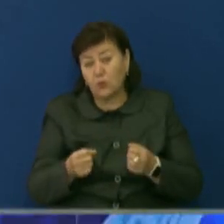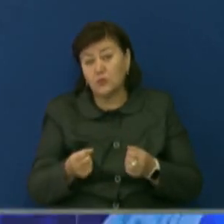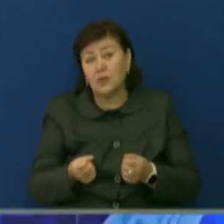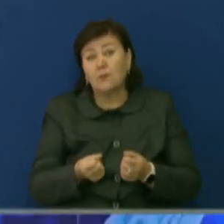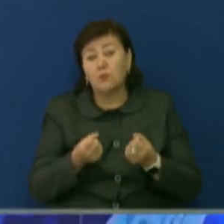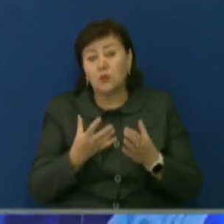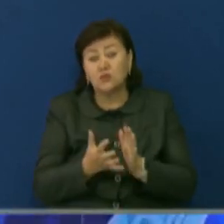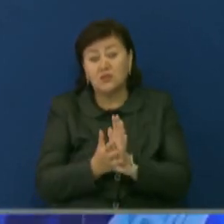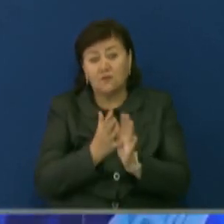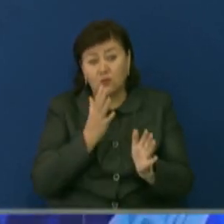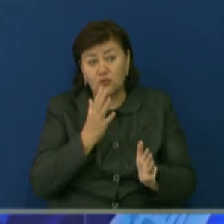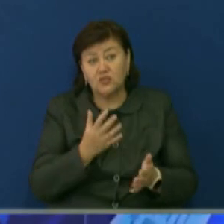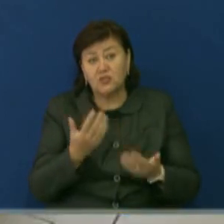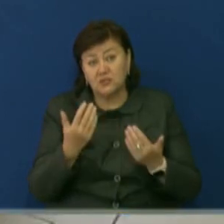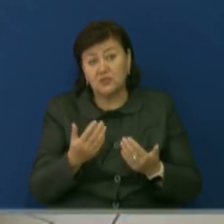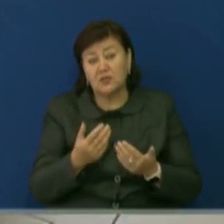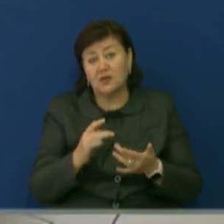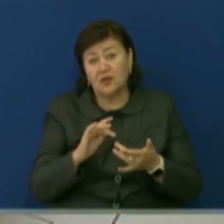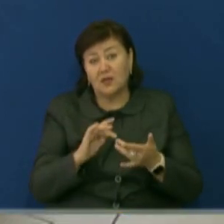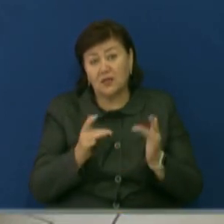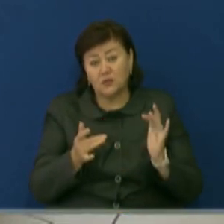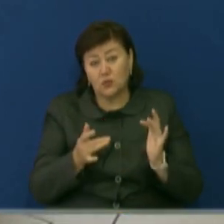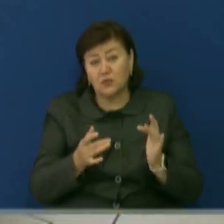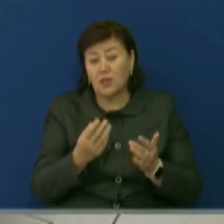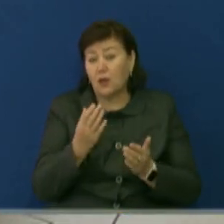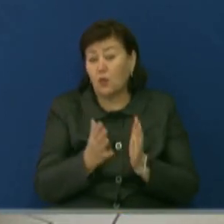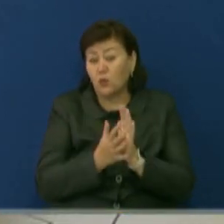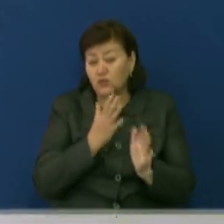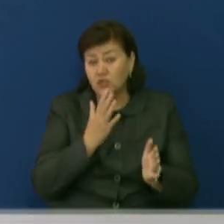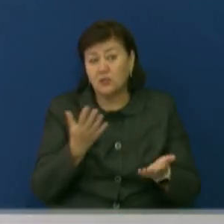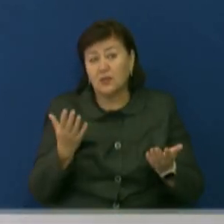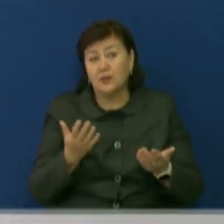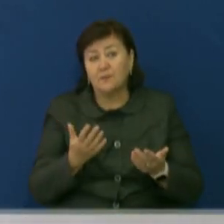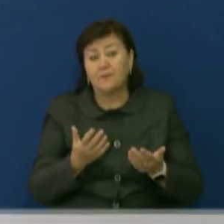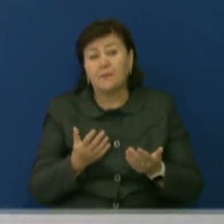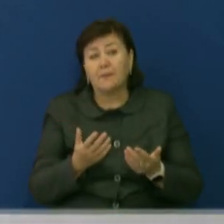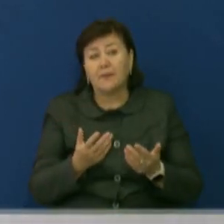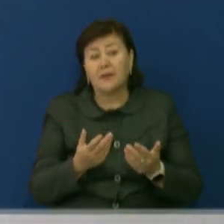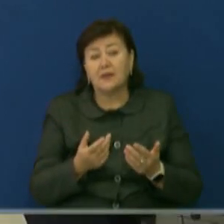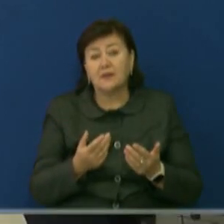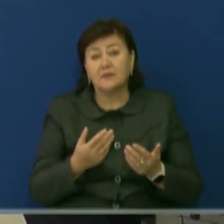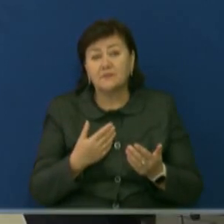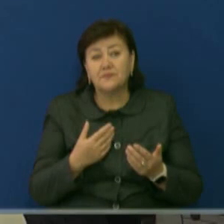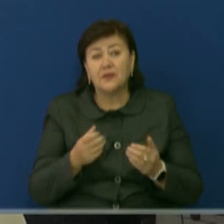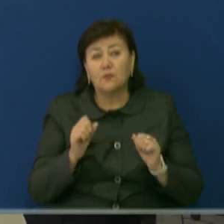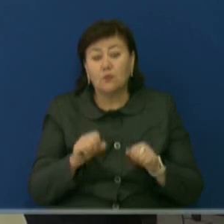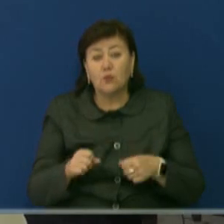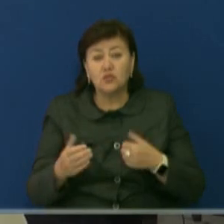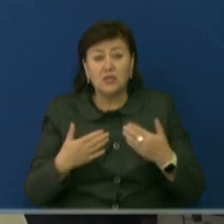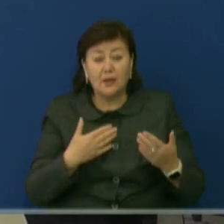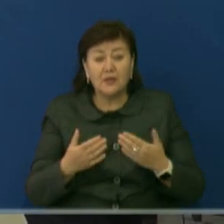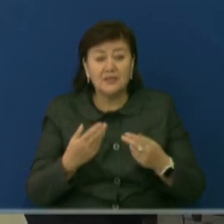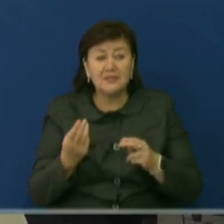очередь электронным способом остается в прежнем порядке. Преимущественно здесь в том, что к оператору можно обратиться без очереди. Кроме